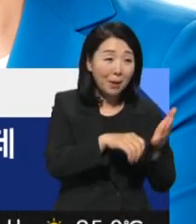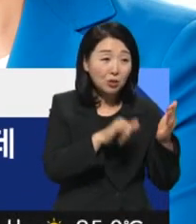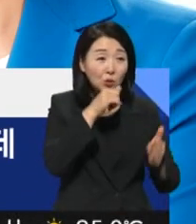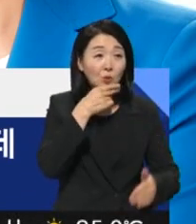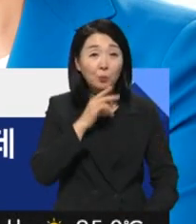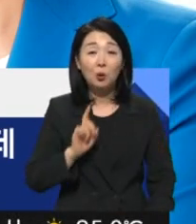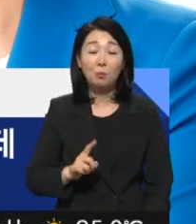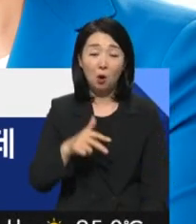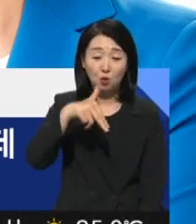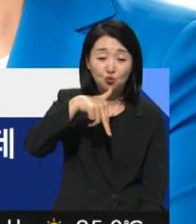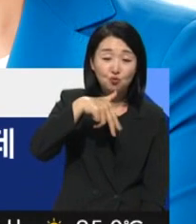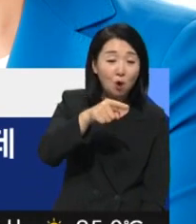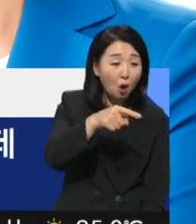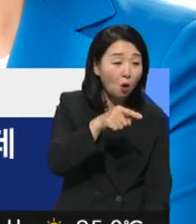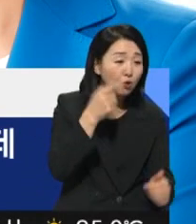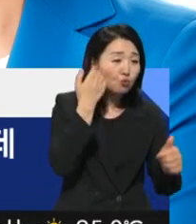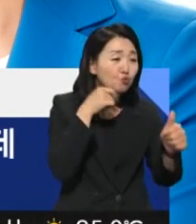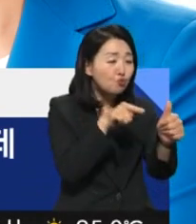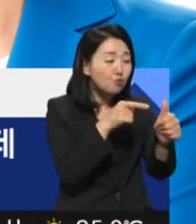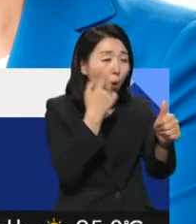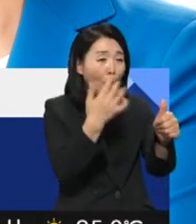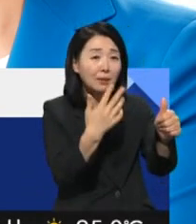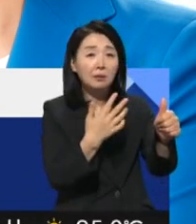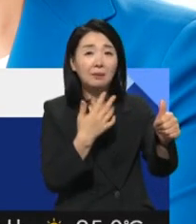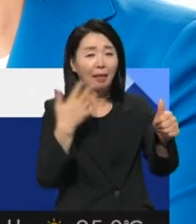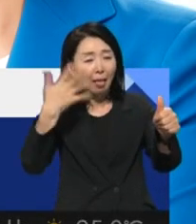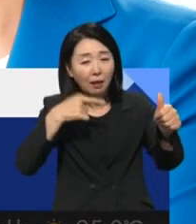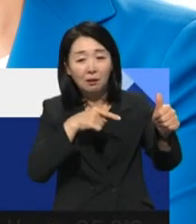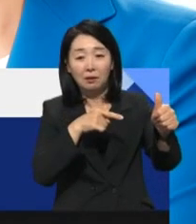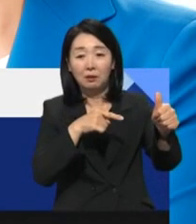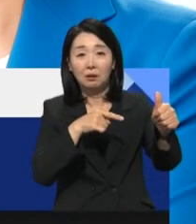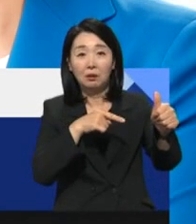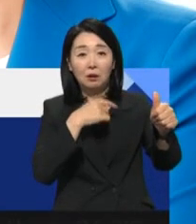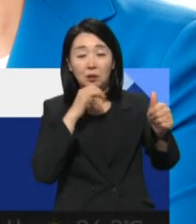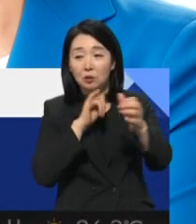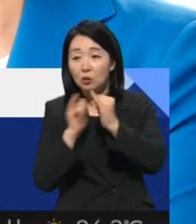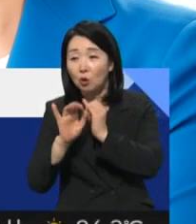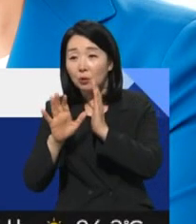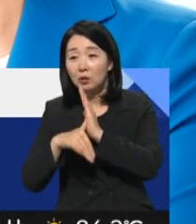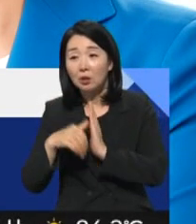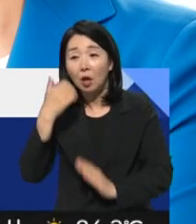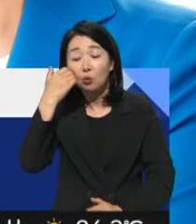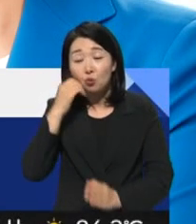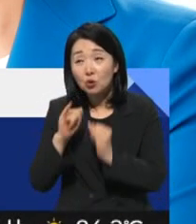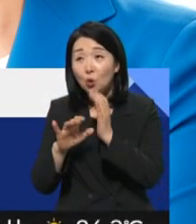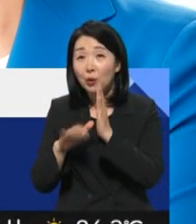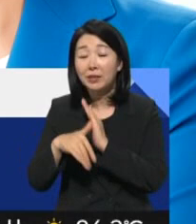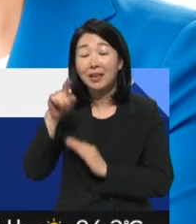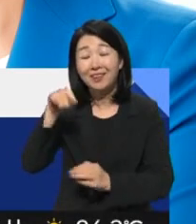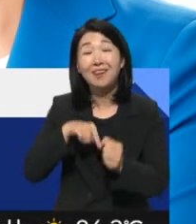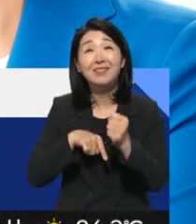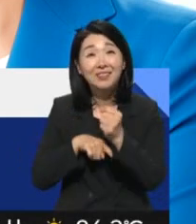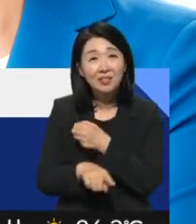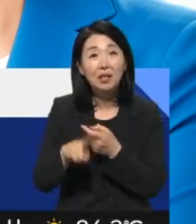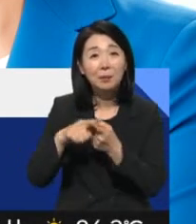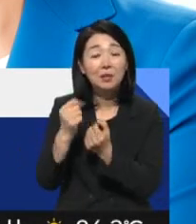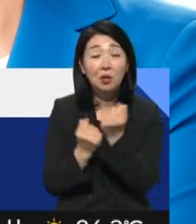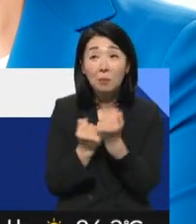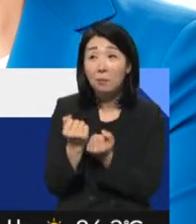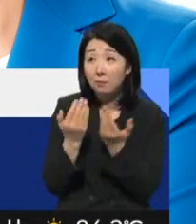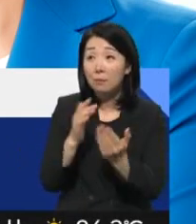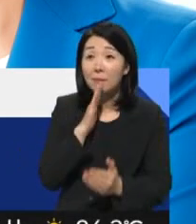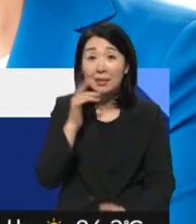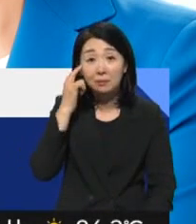당시에 불분명한 상황이었다면 그 인터뷰 현장에서 누군가가 이것을 이것은 이런 의미로 말씀하신 겁니까?